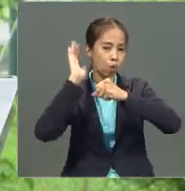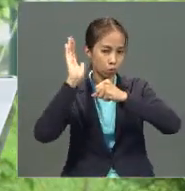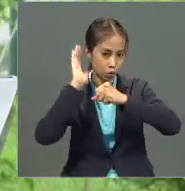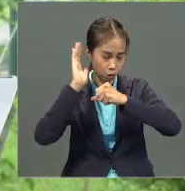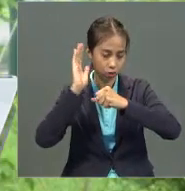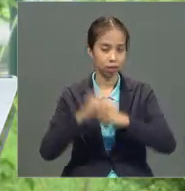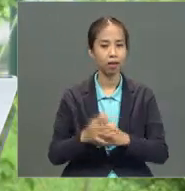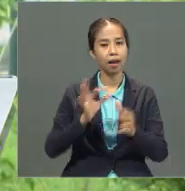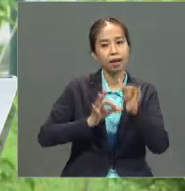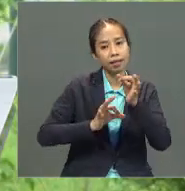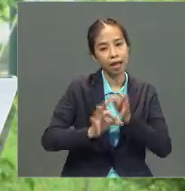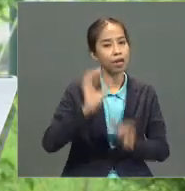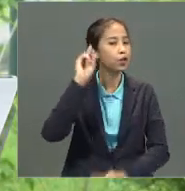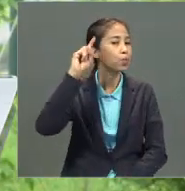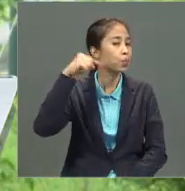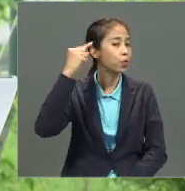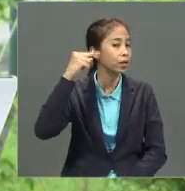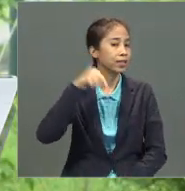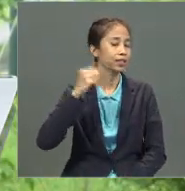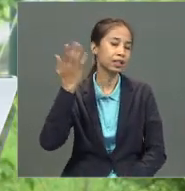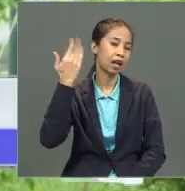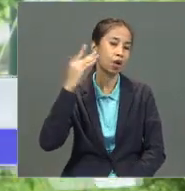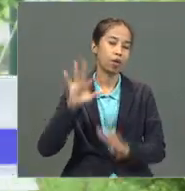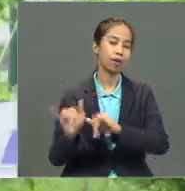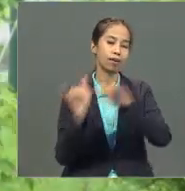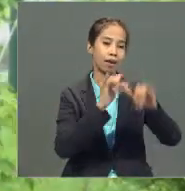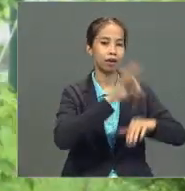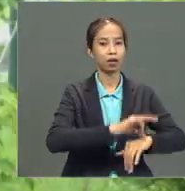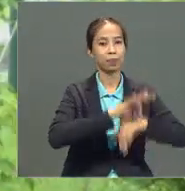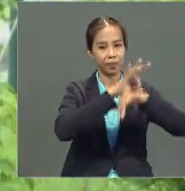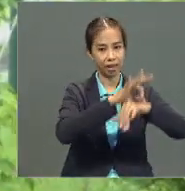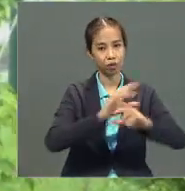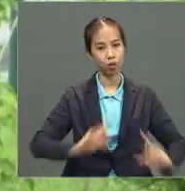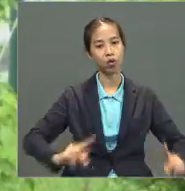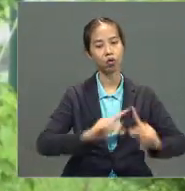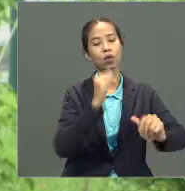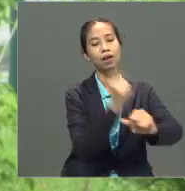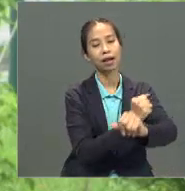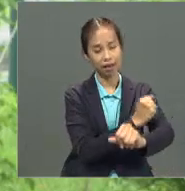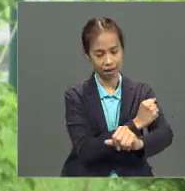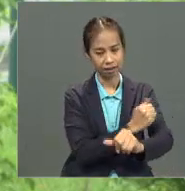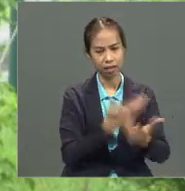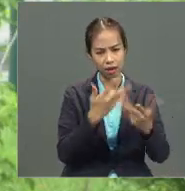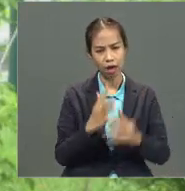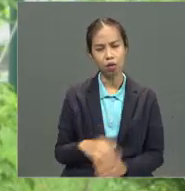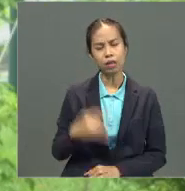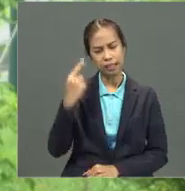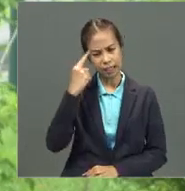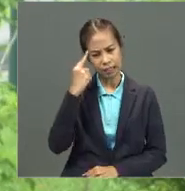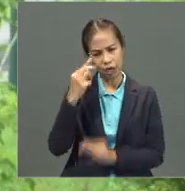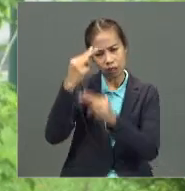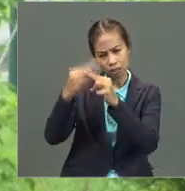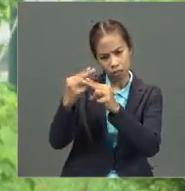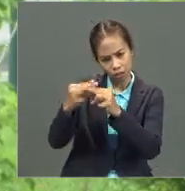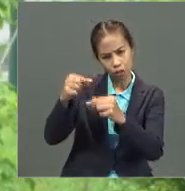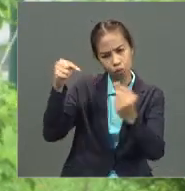มนตรีนะคะแทนนางนฤมลพิญโยสินวัฒน์ที่ไปดำรงตำแหน่งรัฐมนตรีช่วยว่าการกระทรวงแรงงานค่ะว่าจะเป็นไปตามที่คาดการว่า